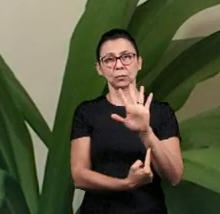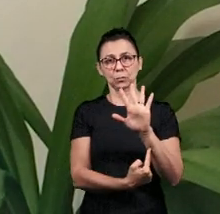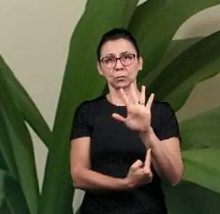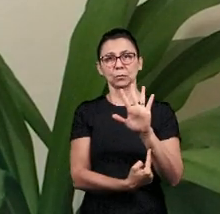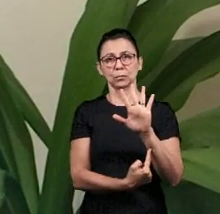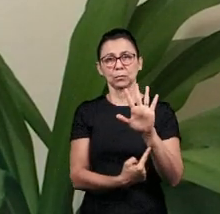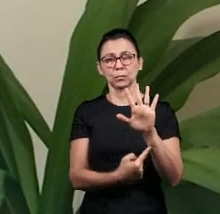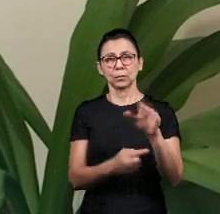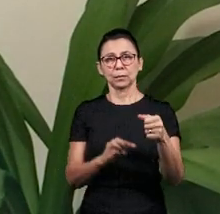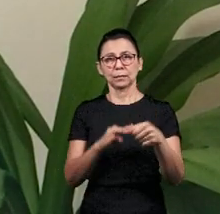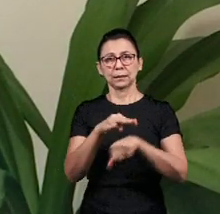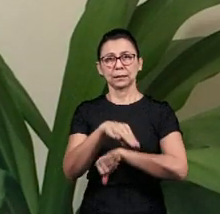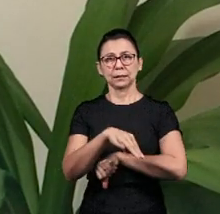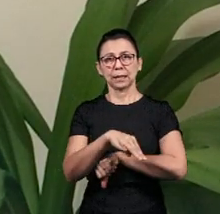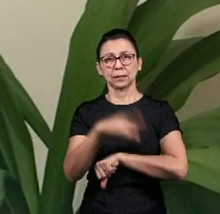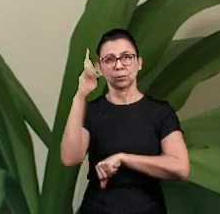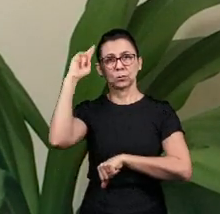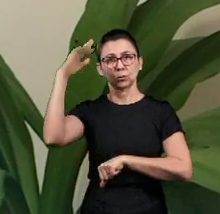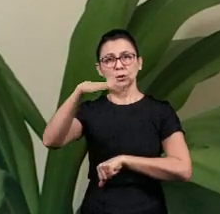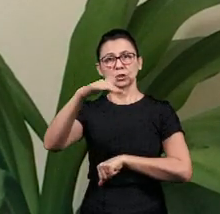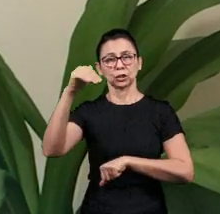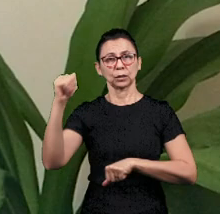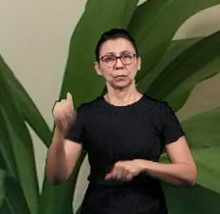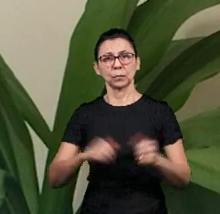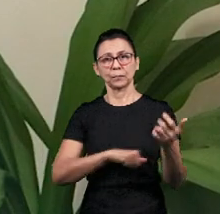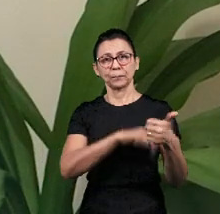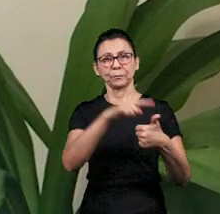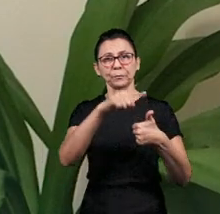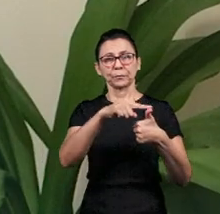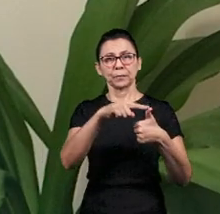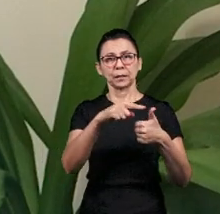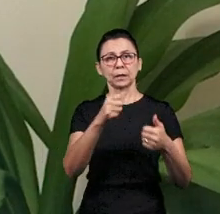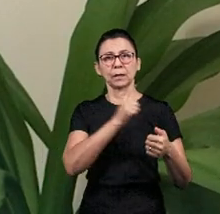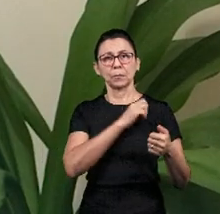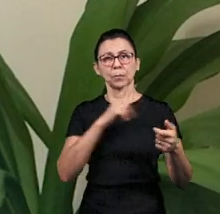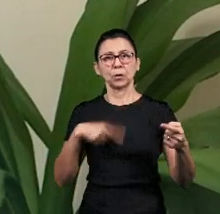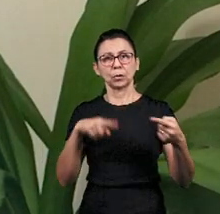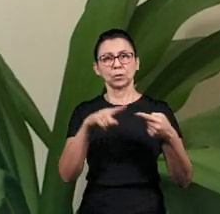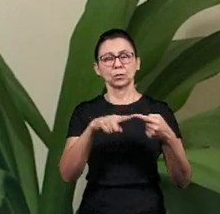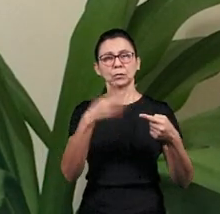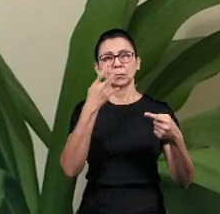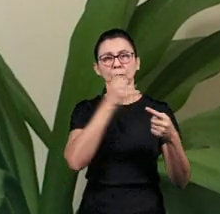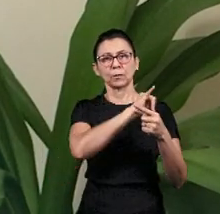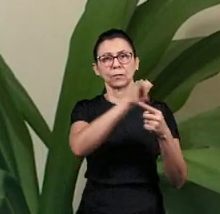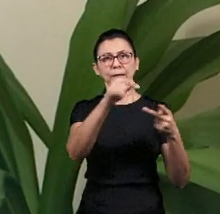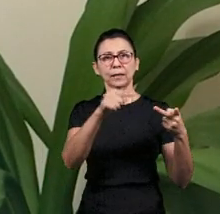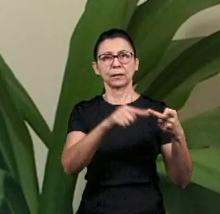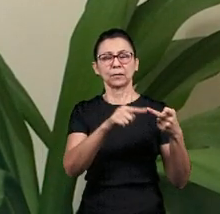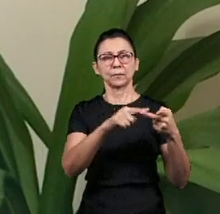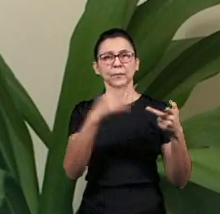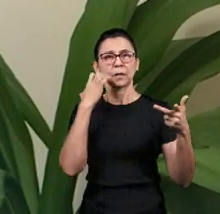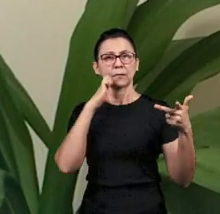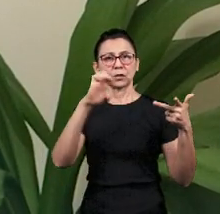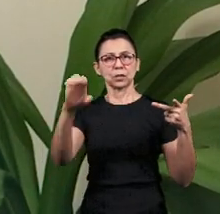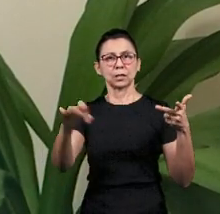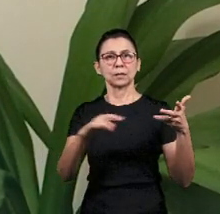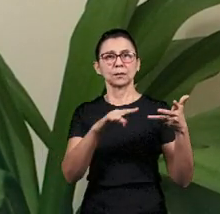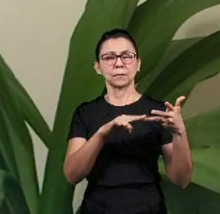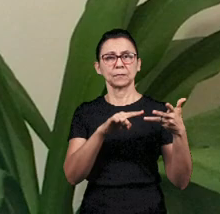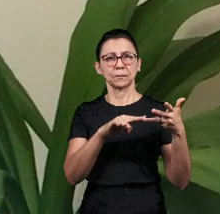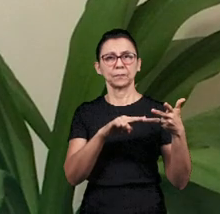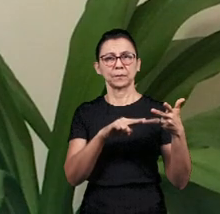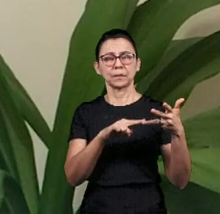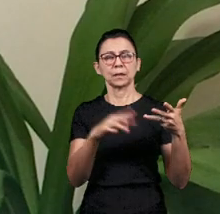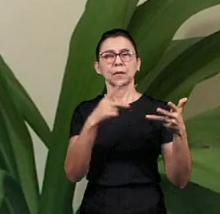ministères donnés par le Seigneur Jésus. Et à certains, il a donné comme des apôtres, d'autres comme des prophètes, d'autres comme des évangélistes, et d'autres comme